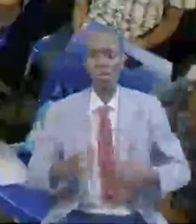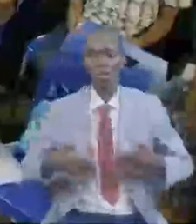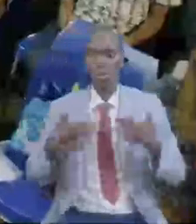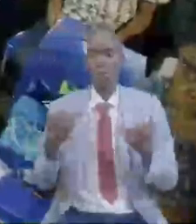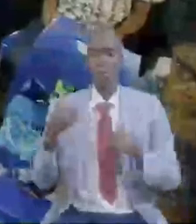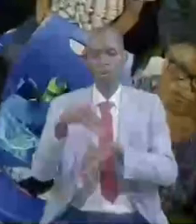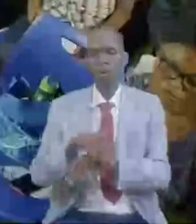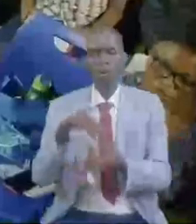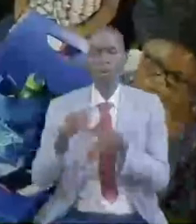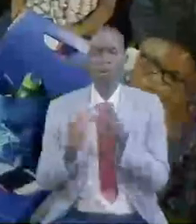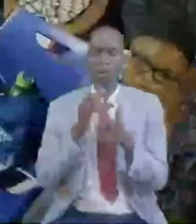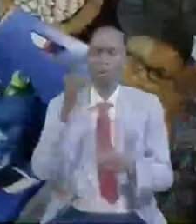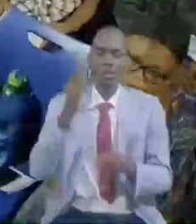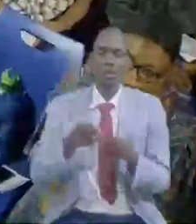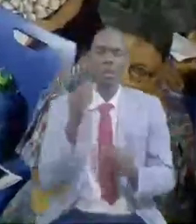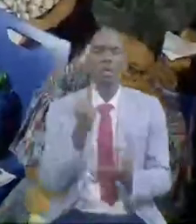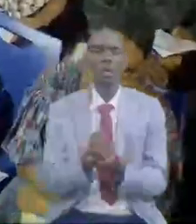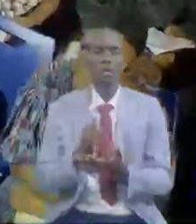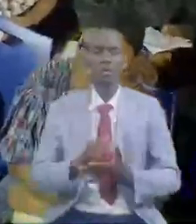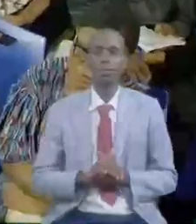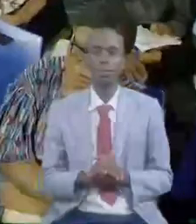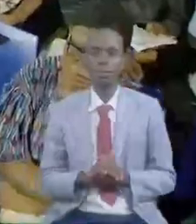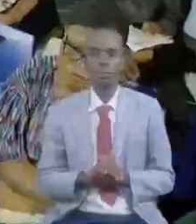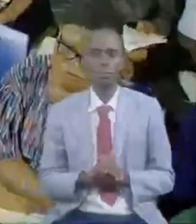au nom de Jésus.